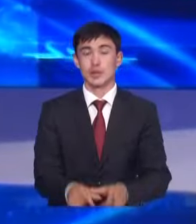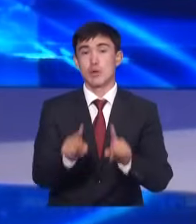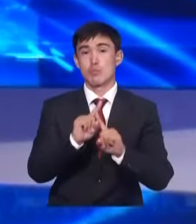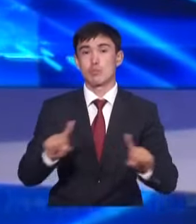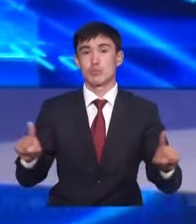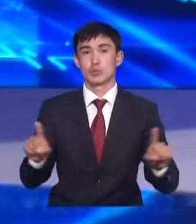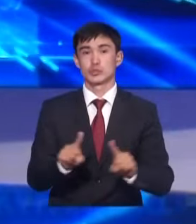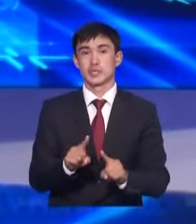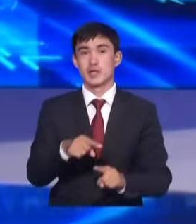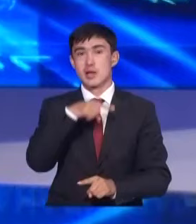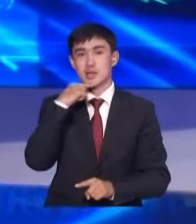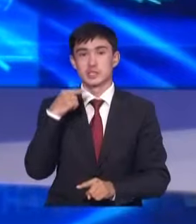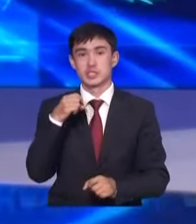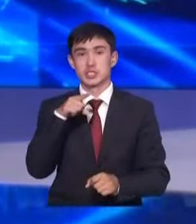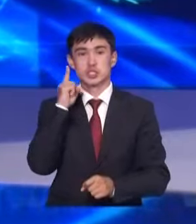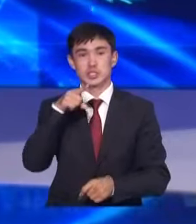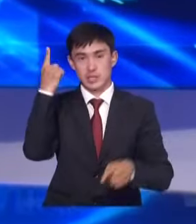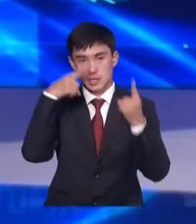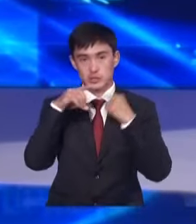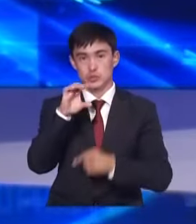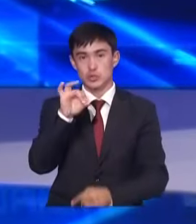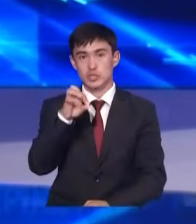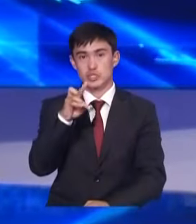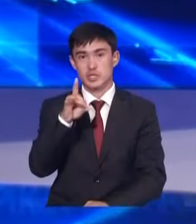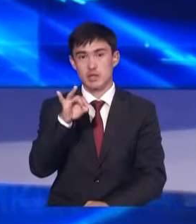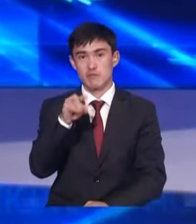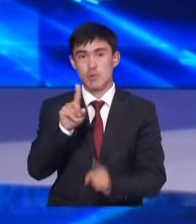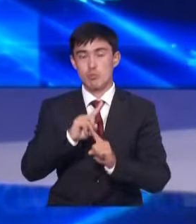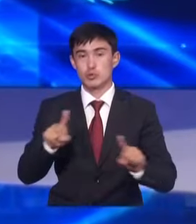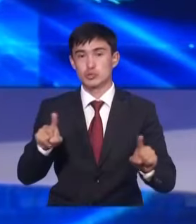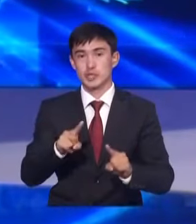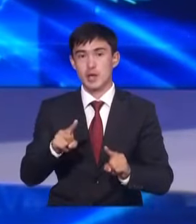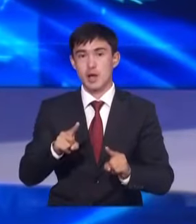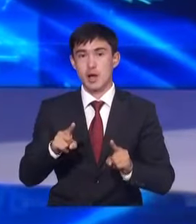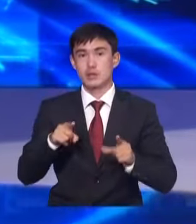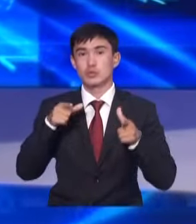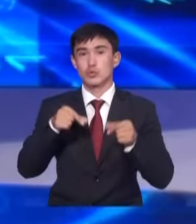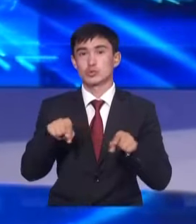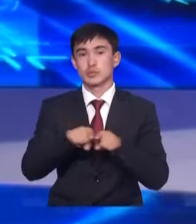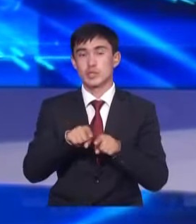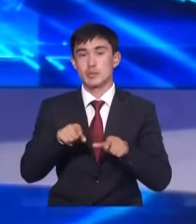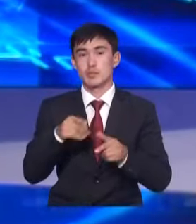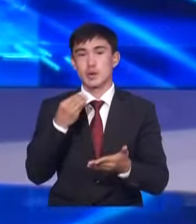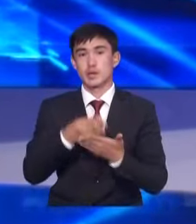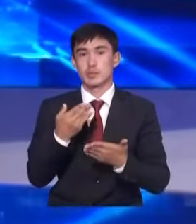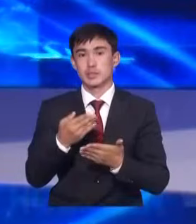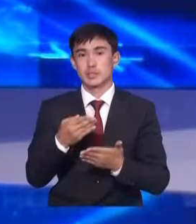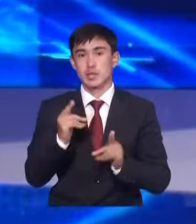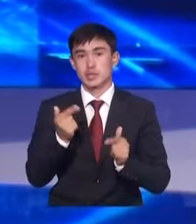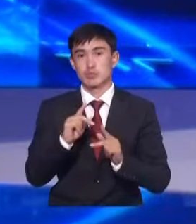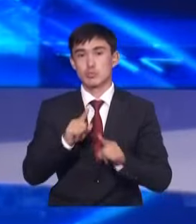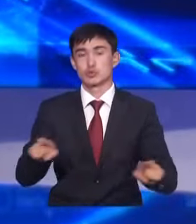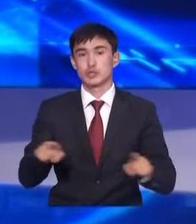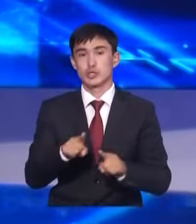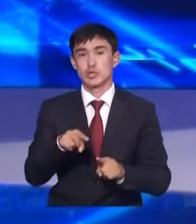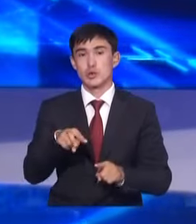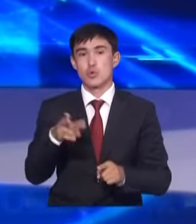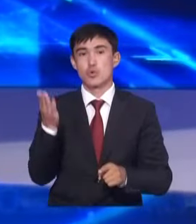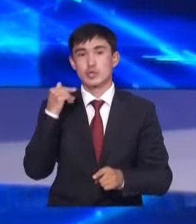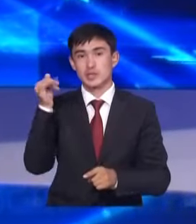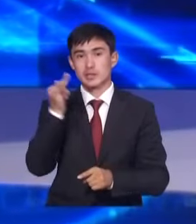Музей уақыт консервісі. Ресейлік жас ақын Соня Шаталова музей атаулыға осындай баға беріпті. Расында да музей